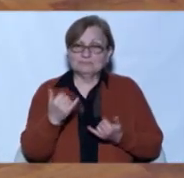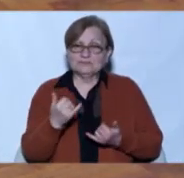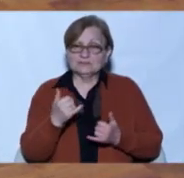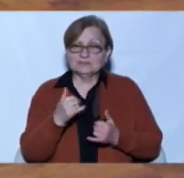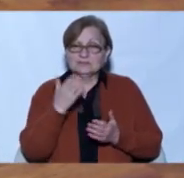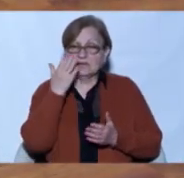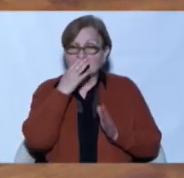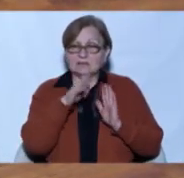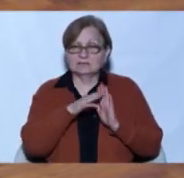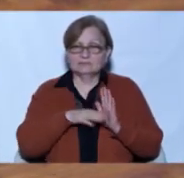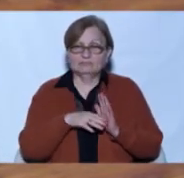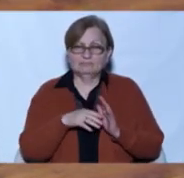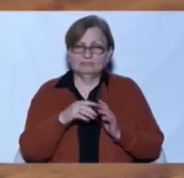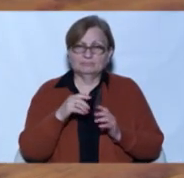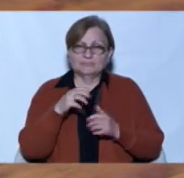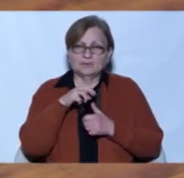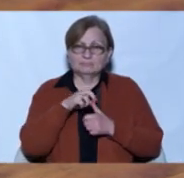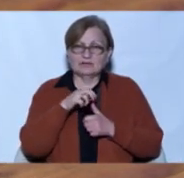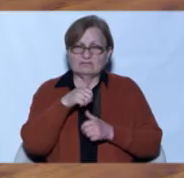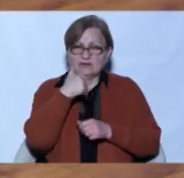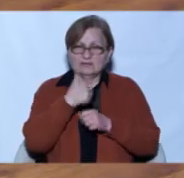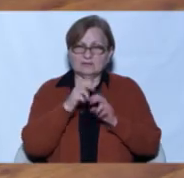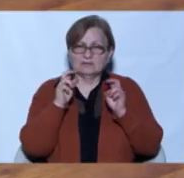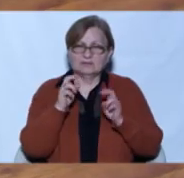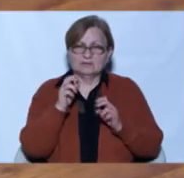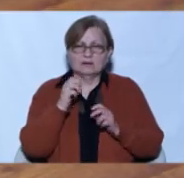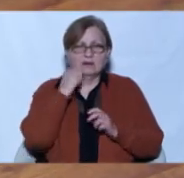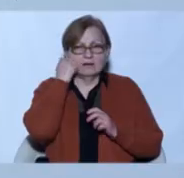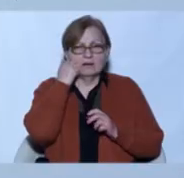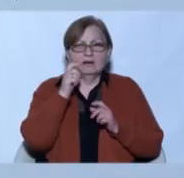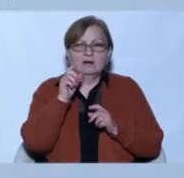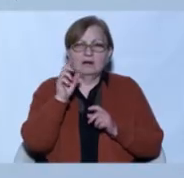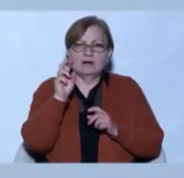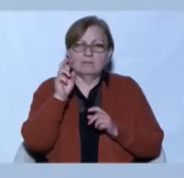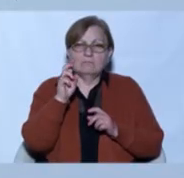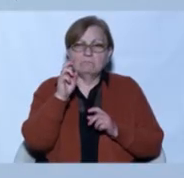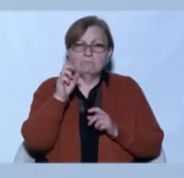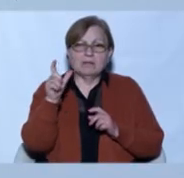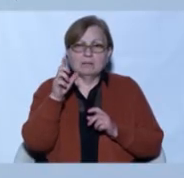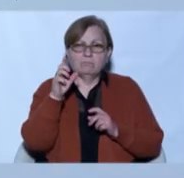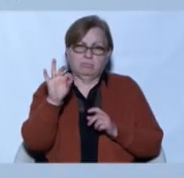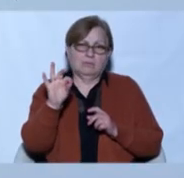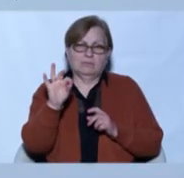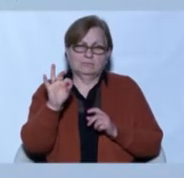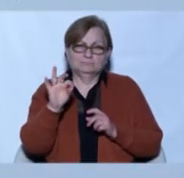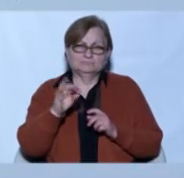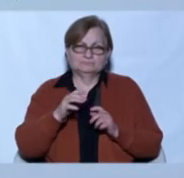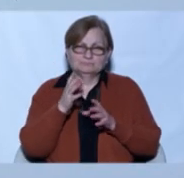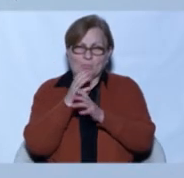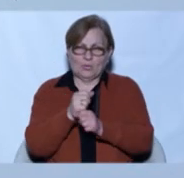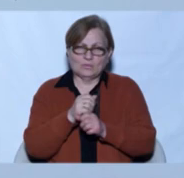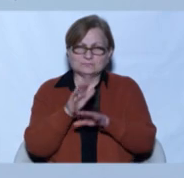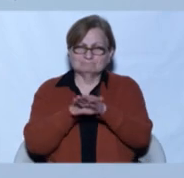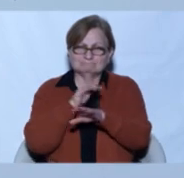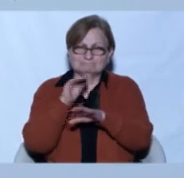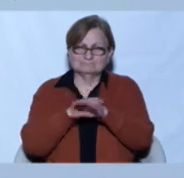დღევანდელი გაკვეთილის მთავარი მოთხრობის სათაურია ბებო. სათაურიც კი იმდენ სითბოს იტევს, რომ